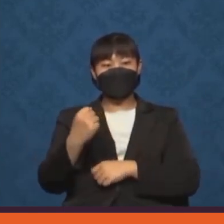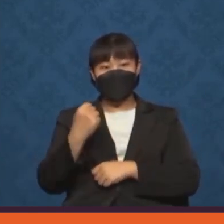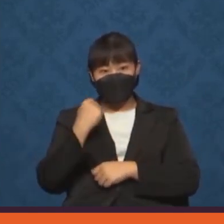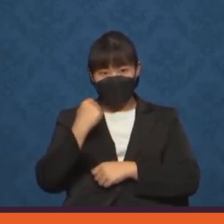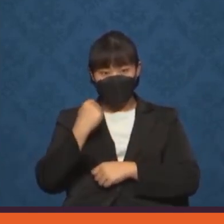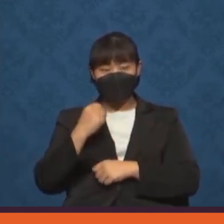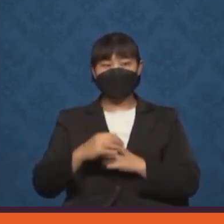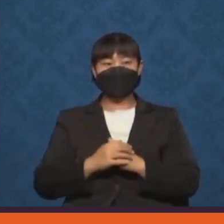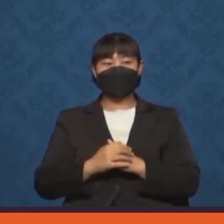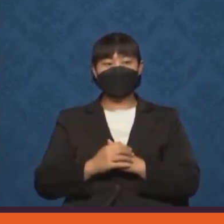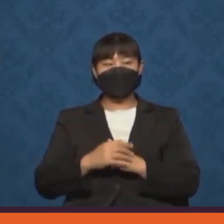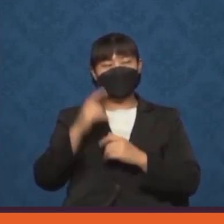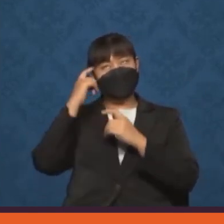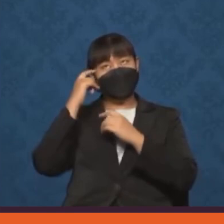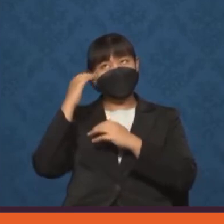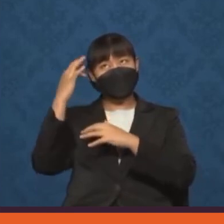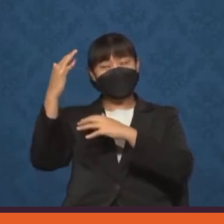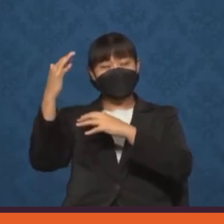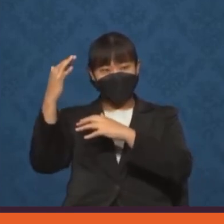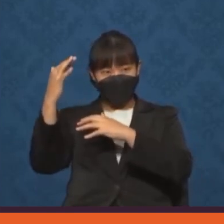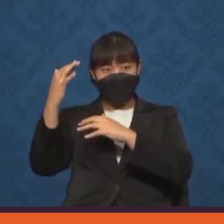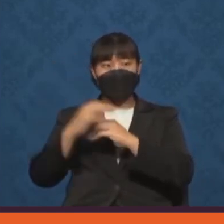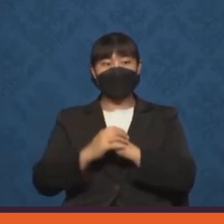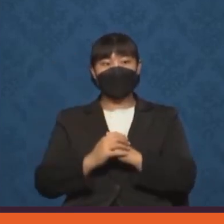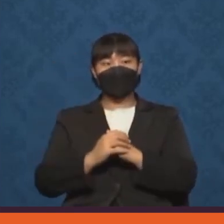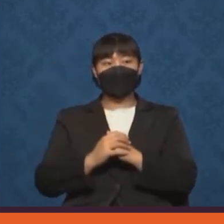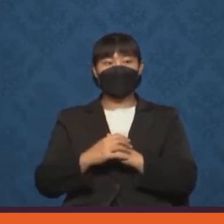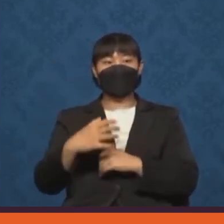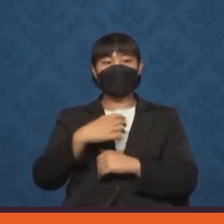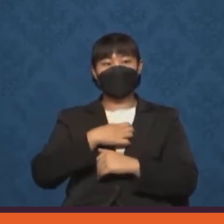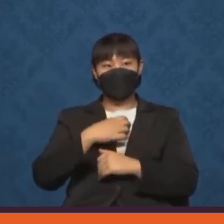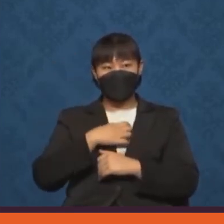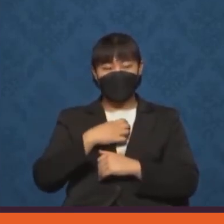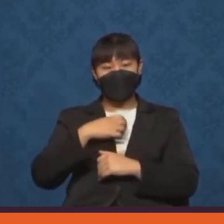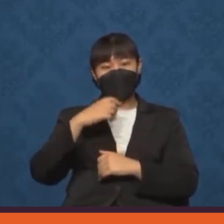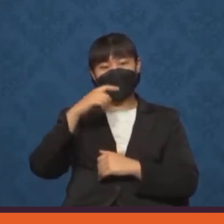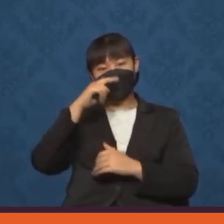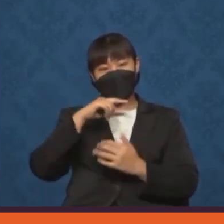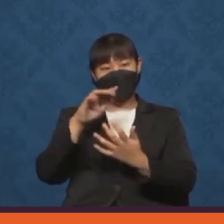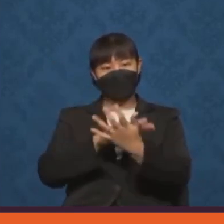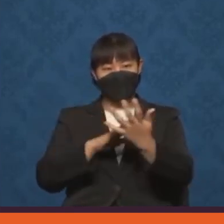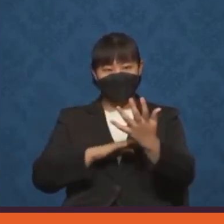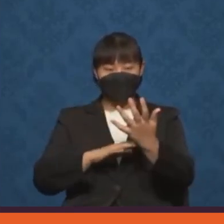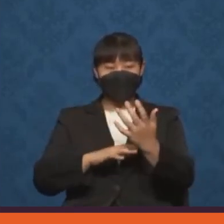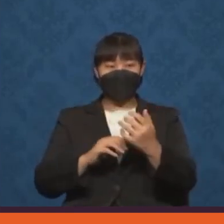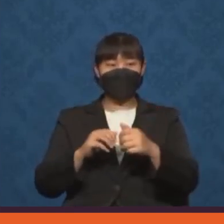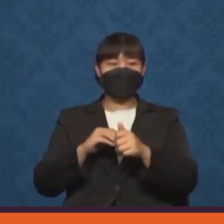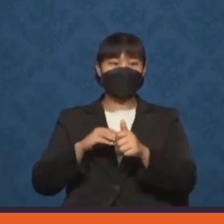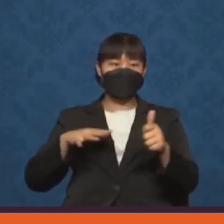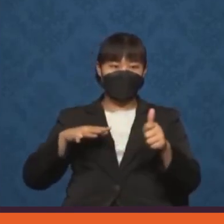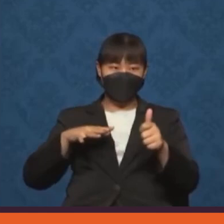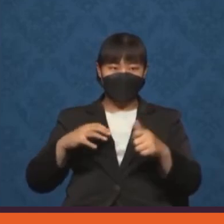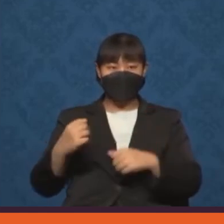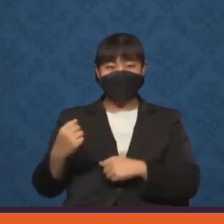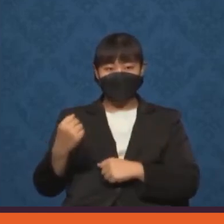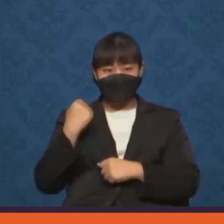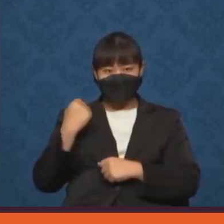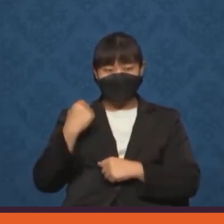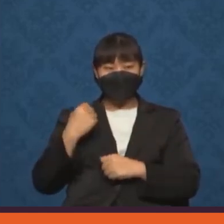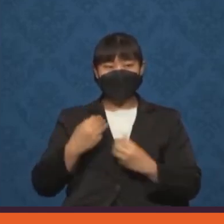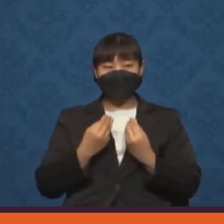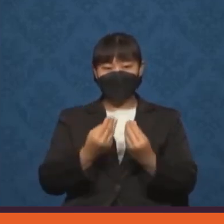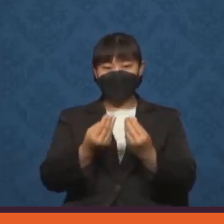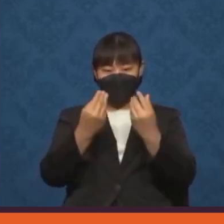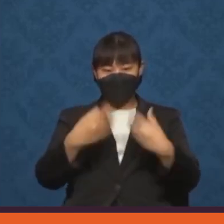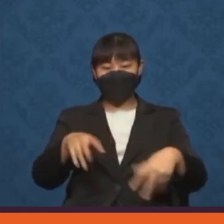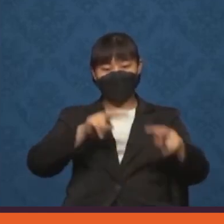ทยมีผู้นำเป็นรัฐบุรุษแบบชาร์ลส์เดอโกลแล้วอีกอันหนึ่งเมื่อเราให้อำนาจให้เสถียรภาพเข้าไปแล้วเราก็ต้องตรวจสอบอย่างเข้มข้นด้วยเ